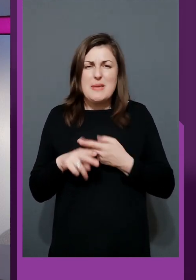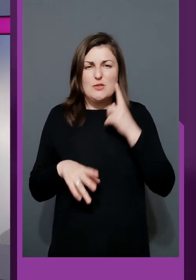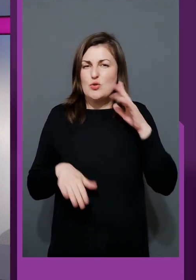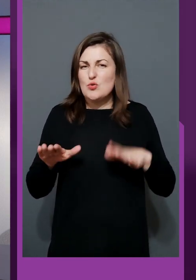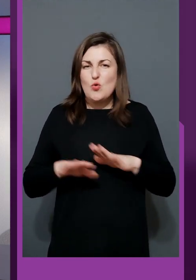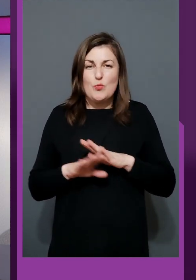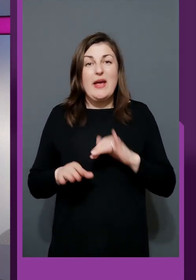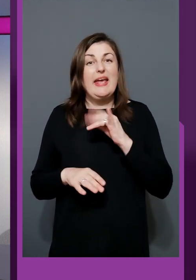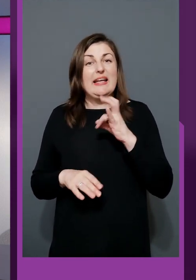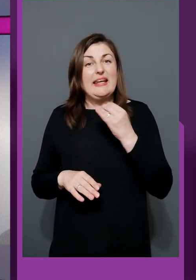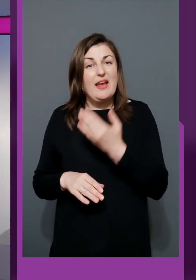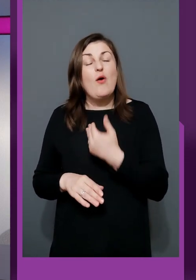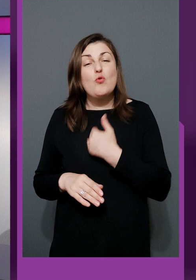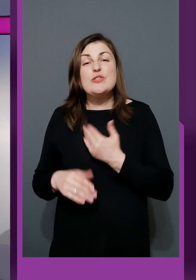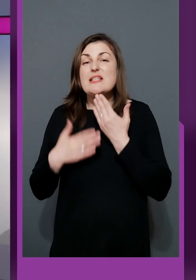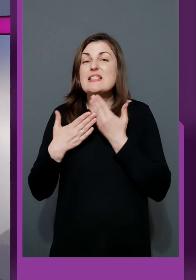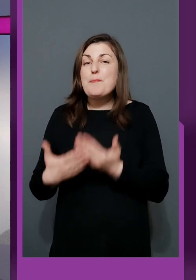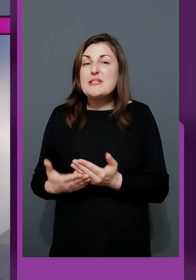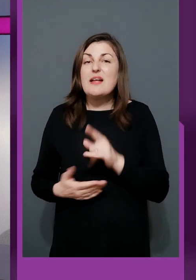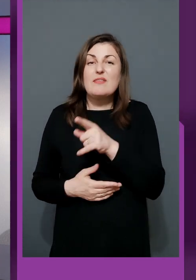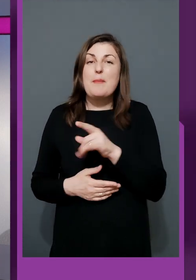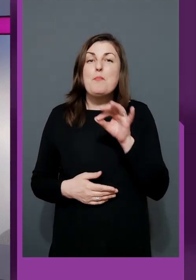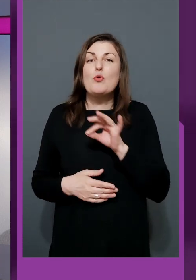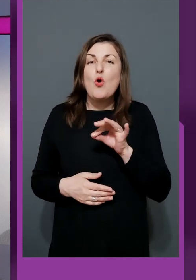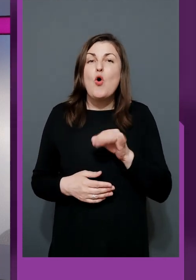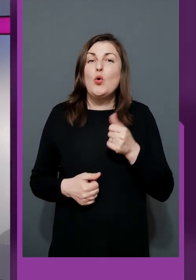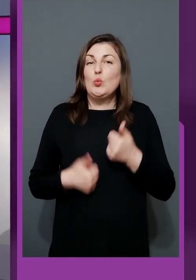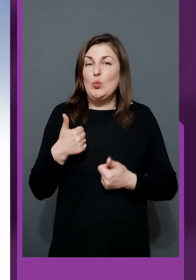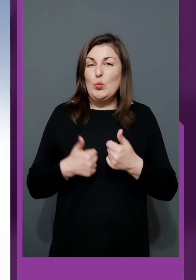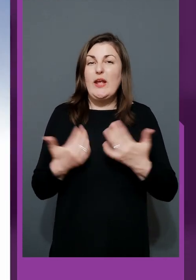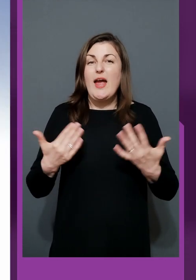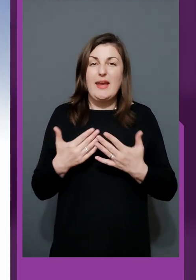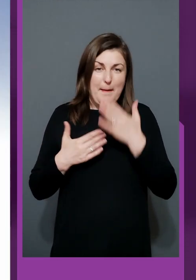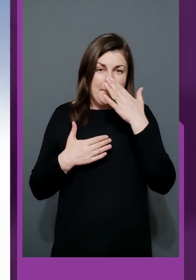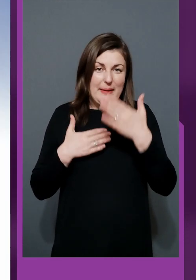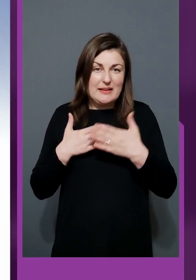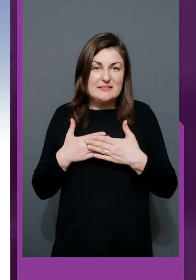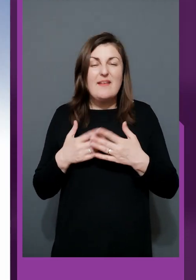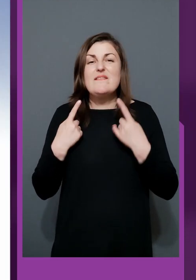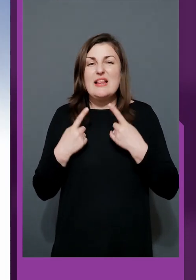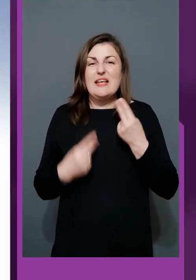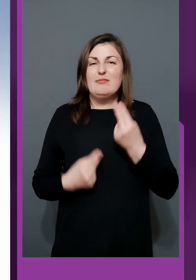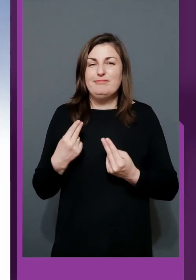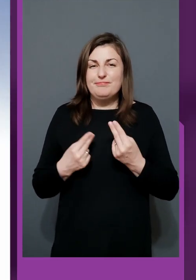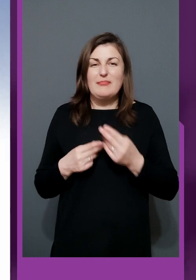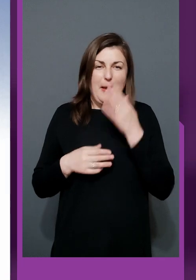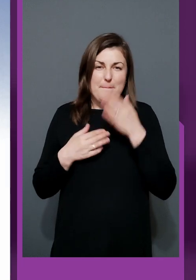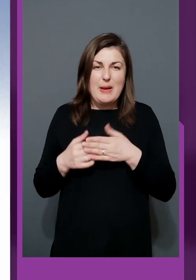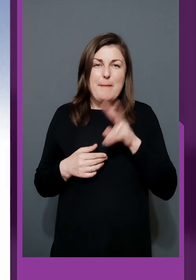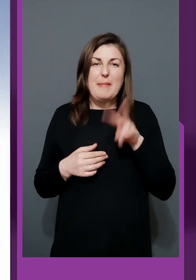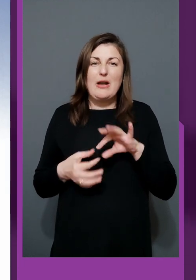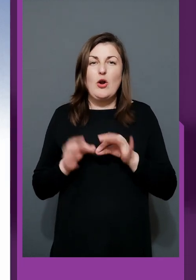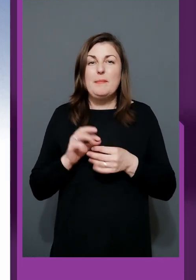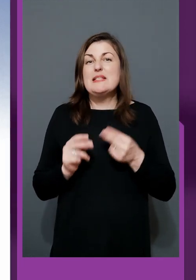сумніву і Ірині от хочеться запитати в тебе про турніри Які передують великі турніри напередодні